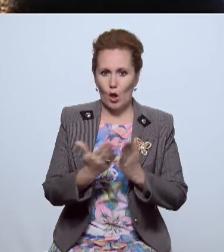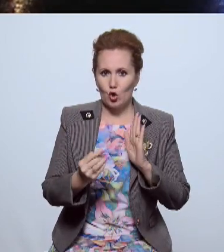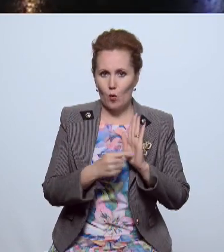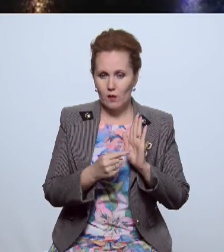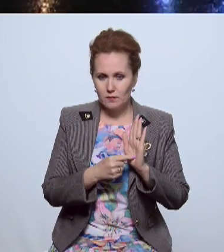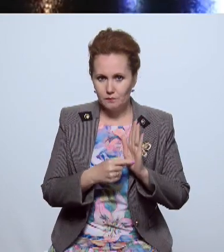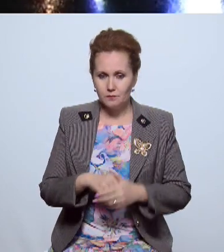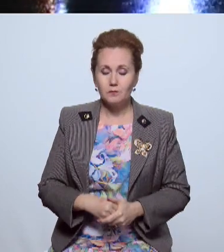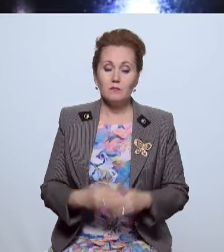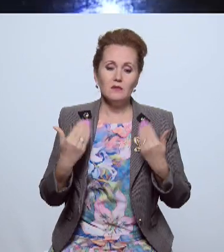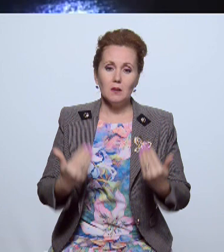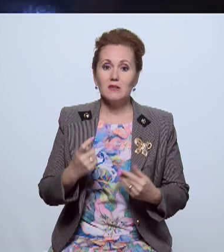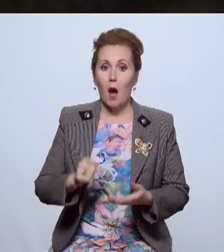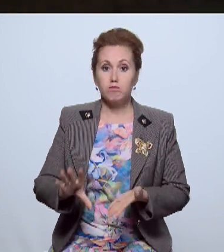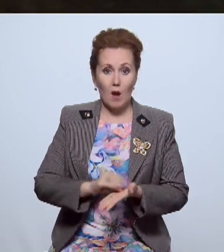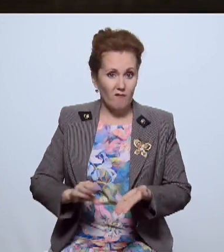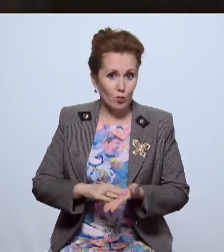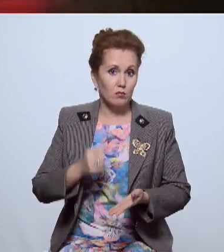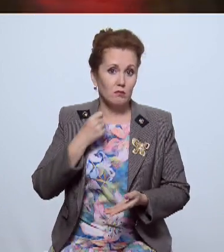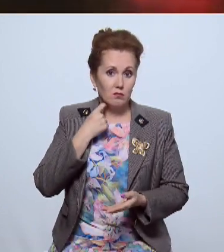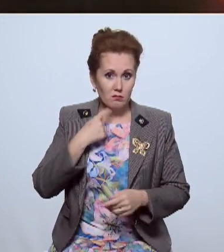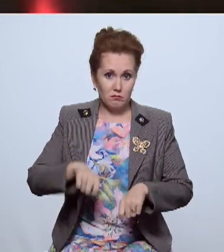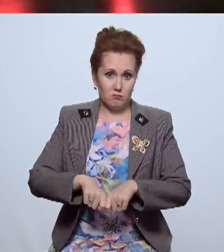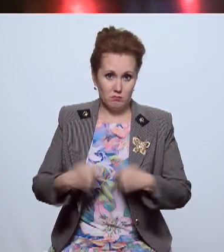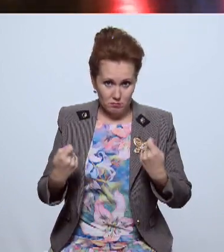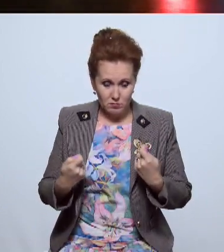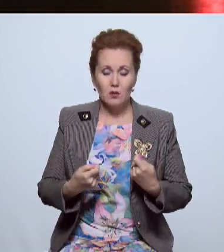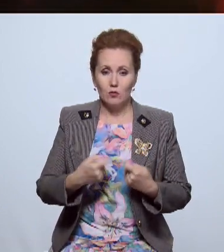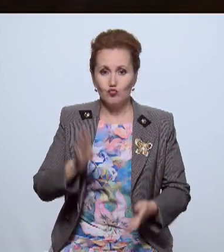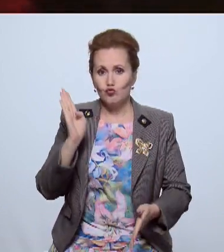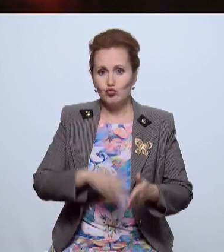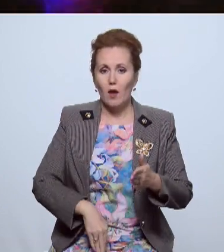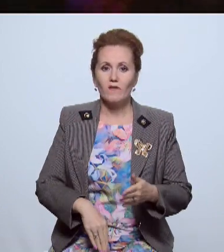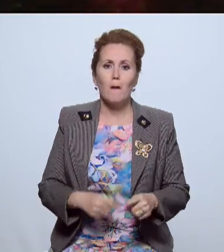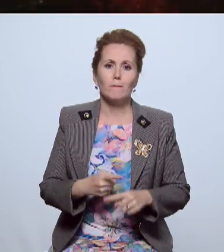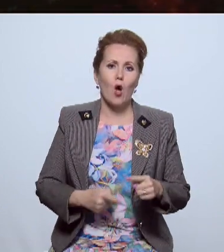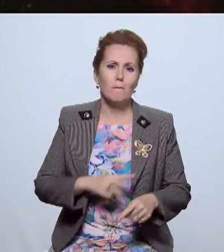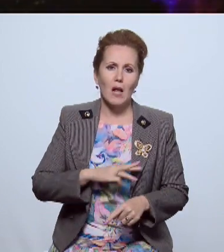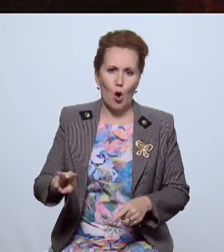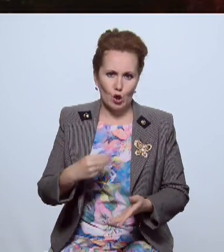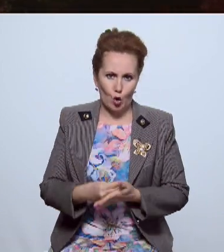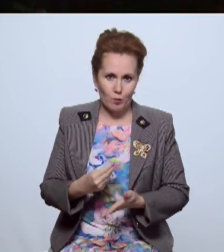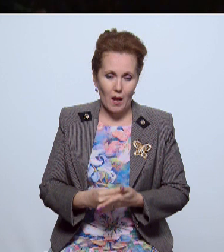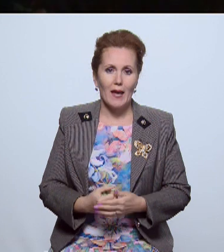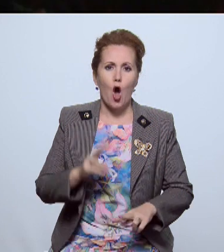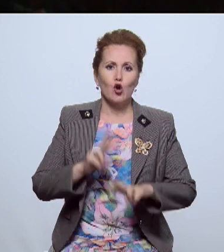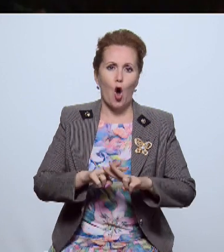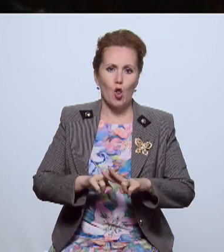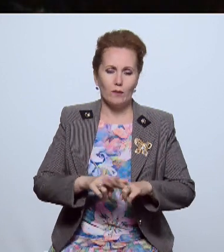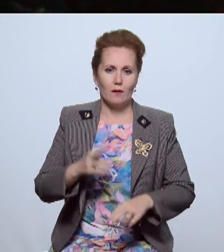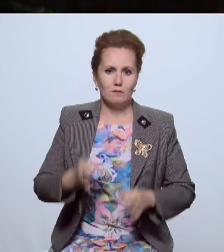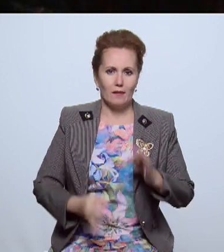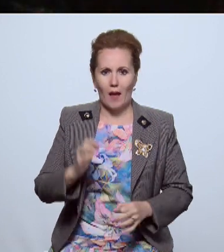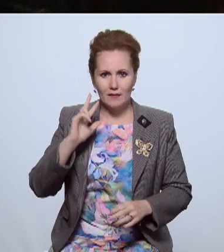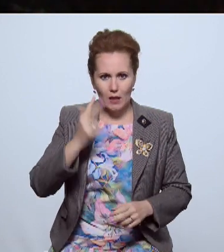управлении ГИБДД. Теперь за повторную пьяную езду нарушителю грозит штраф до 500 000 рублей, колония на 3 года и лишение